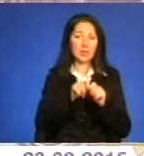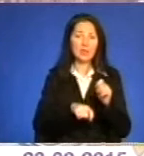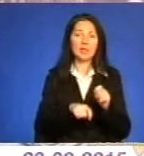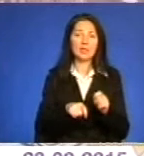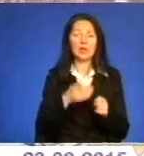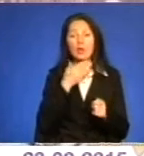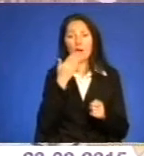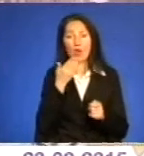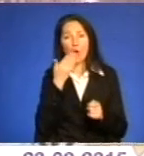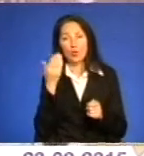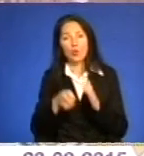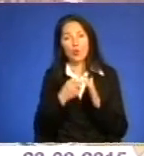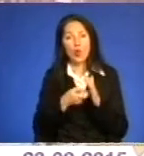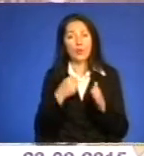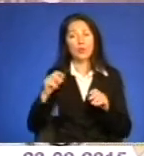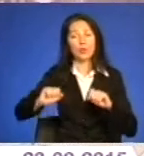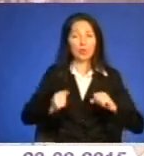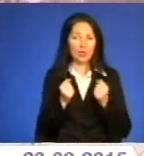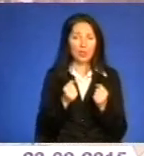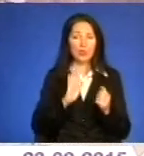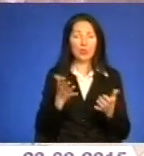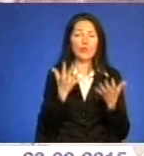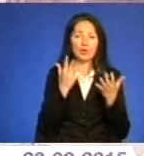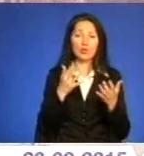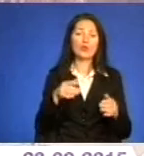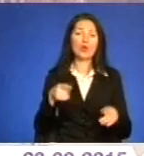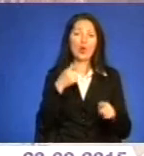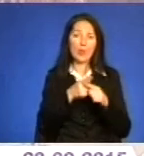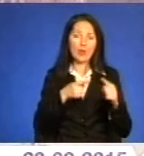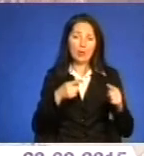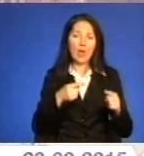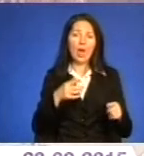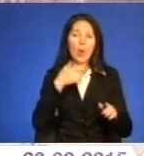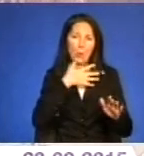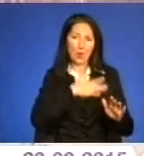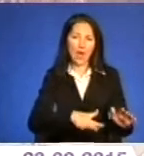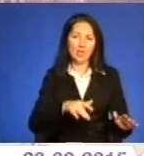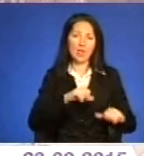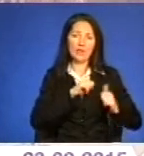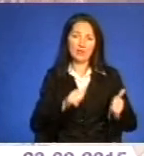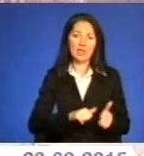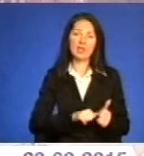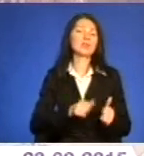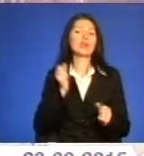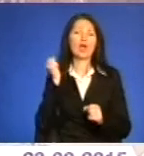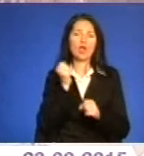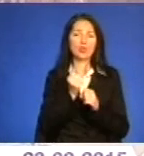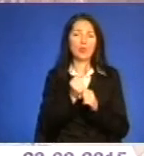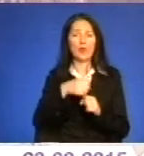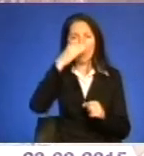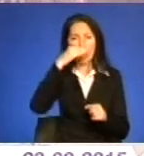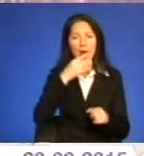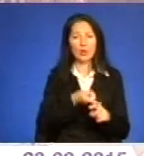товаришів було встановлено, що ножове поранення в область серця наніс його батько, який вже має